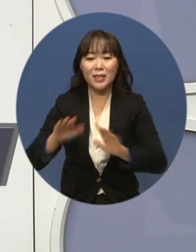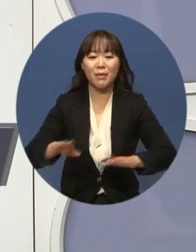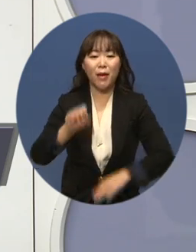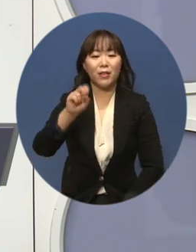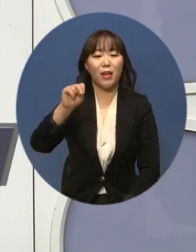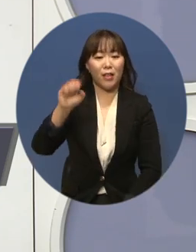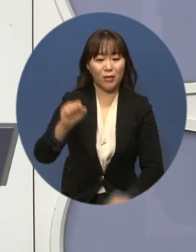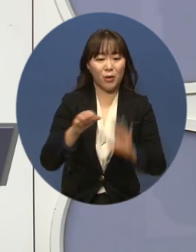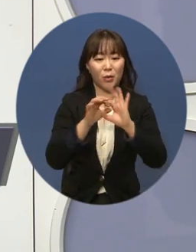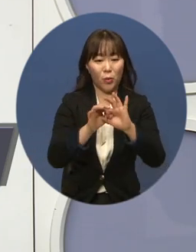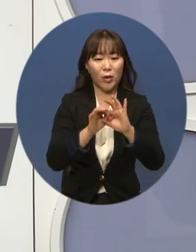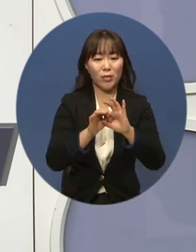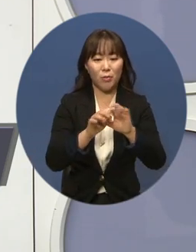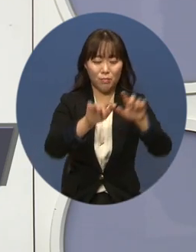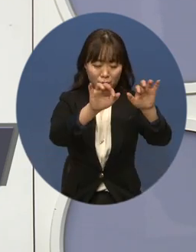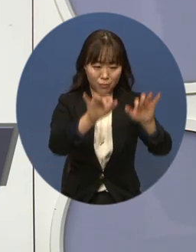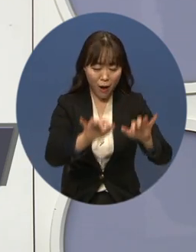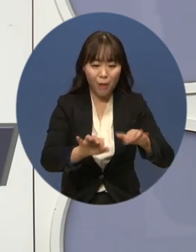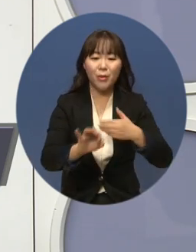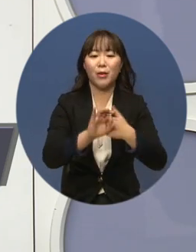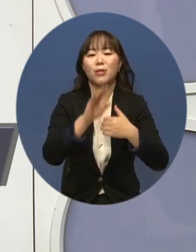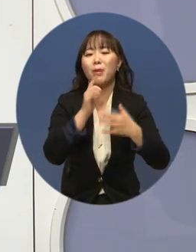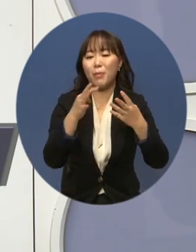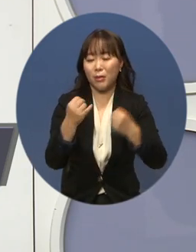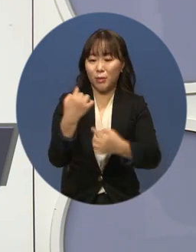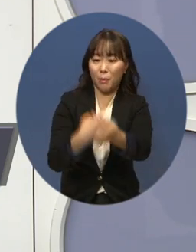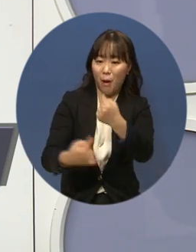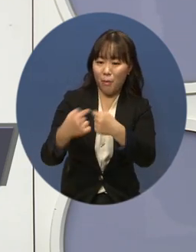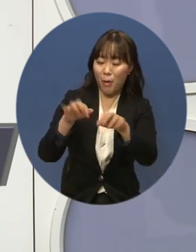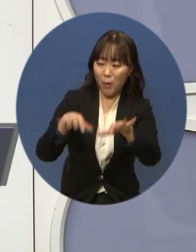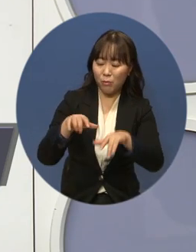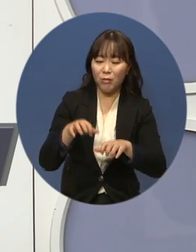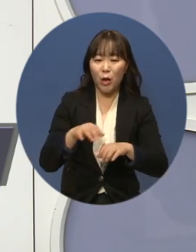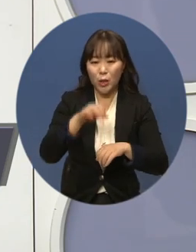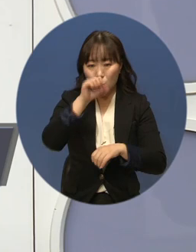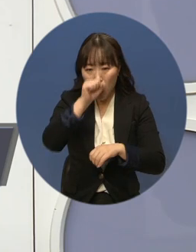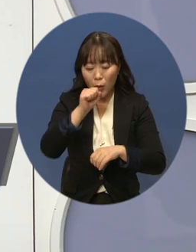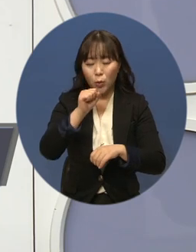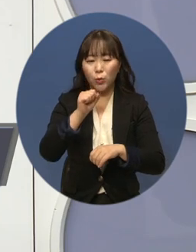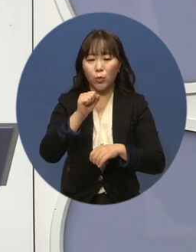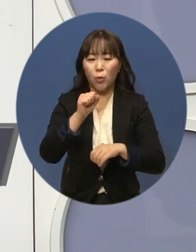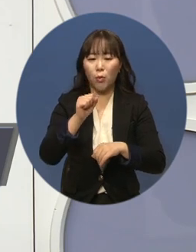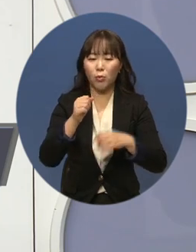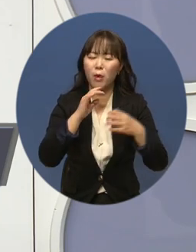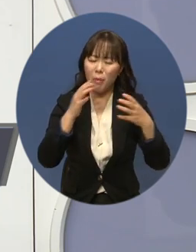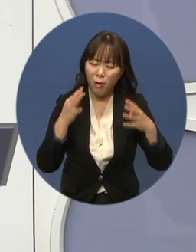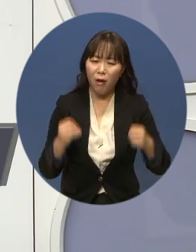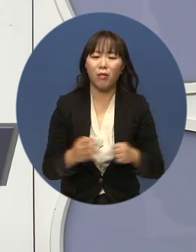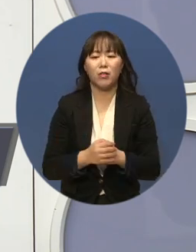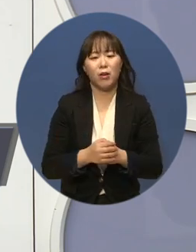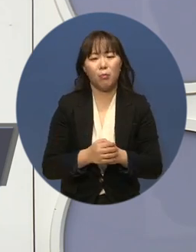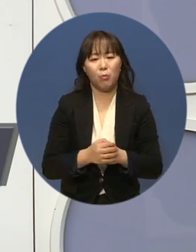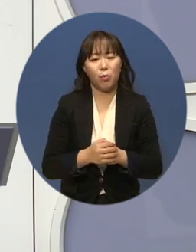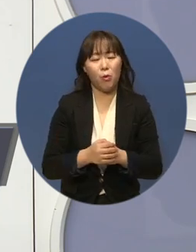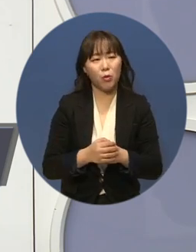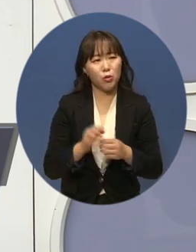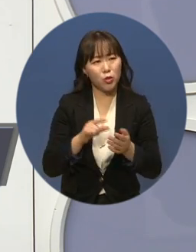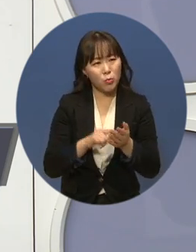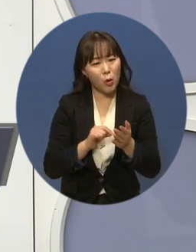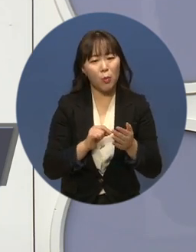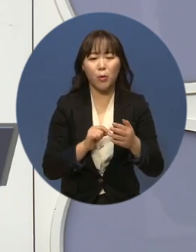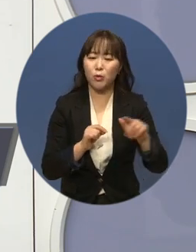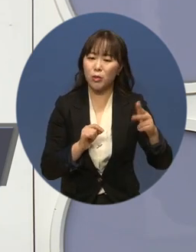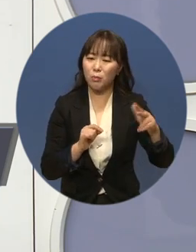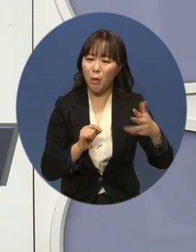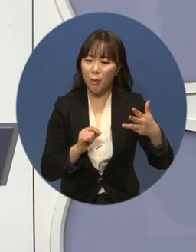통해서 페이스북에 글을 쓰면 반응들이 뭐 좋아요도 한 네. 많게는 몇천 개도 걸리고 그렇죠. 적게도 한 7, 800개 이렇게